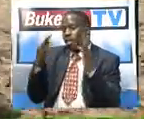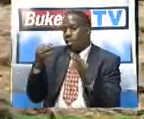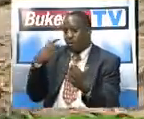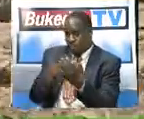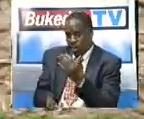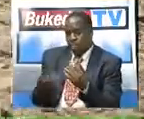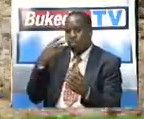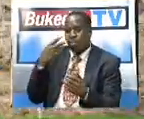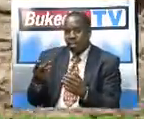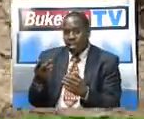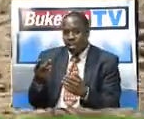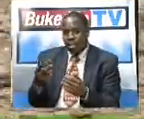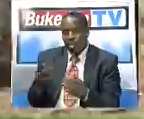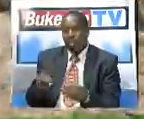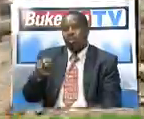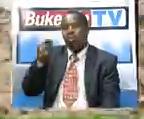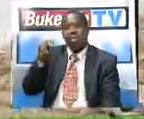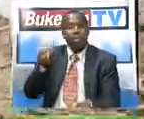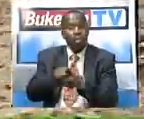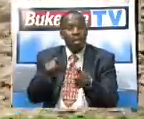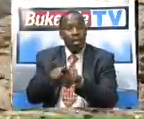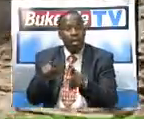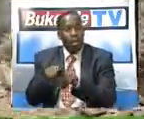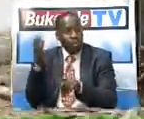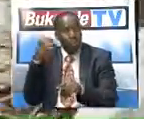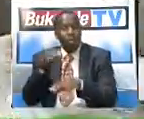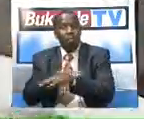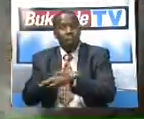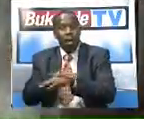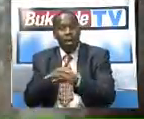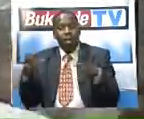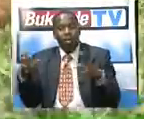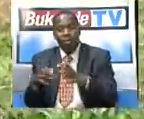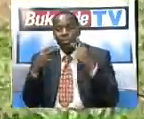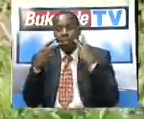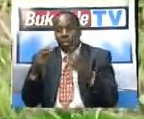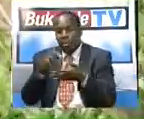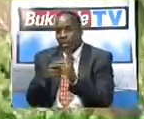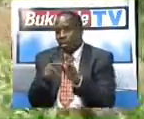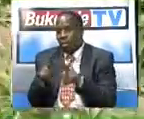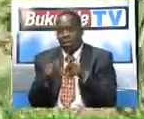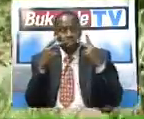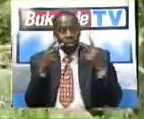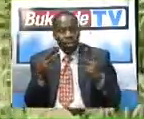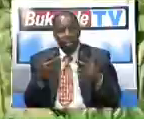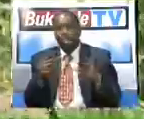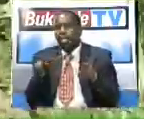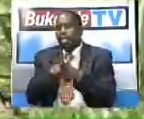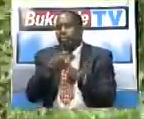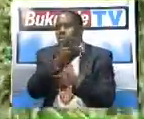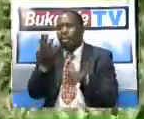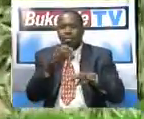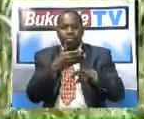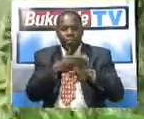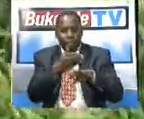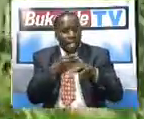kino kuliko enswaswa, nga weewaawo Abaganda baagera nti enswaswa eteeyanula zino zo buli mulambuzi ajja